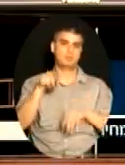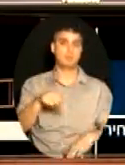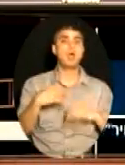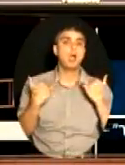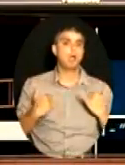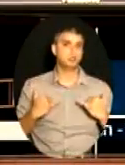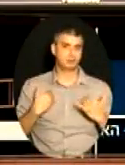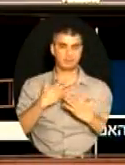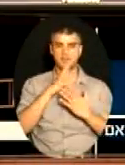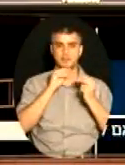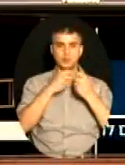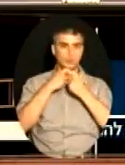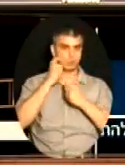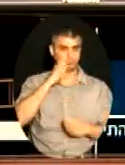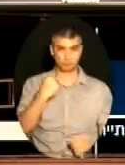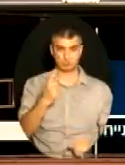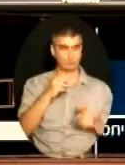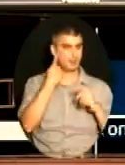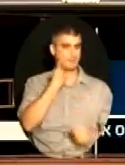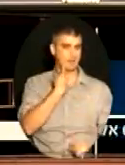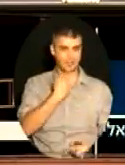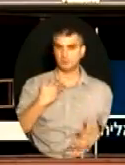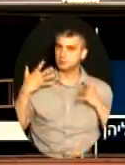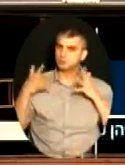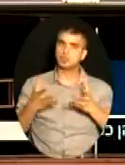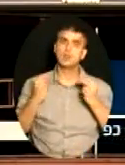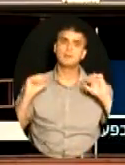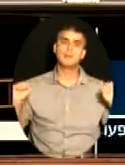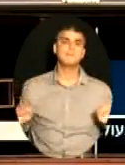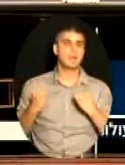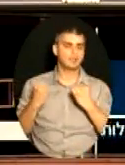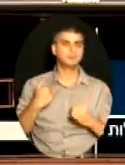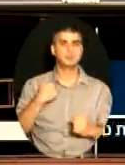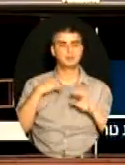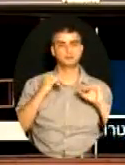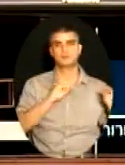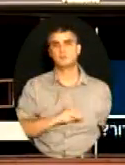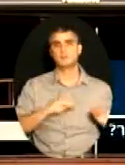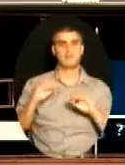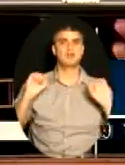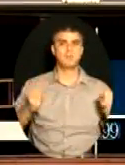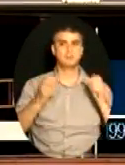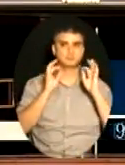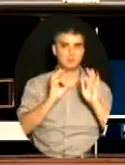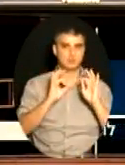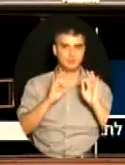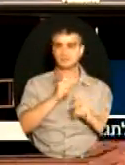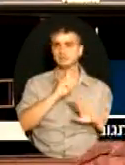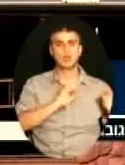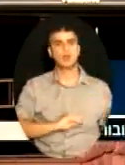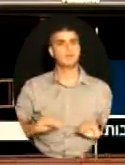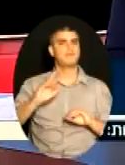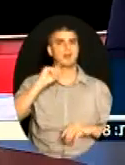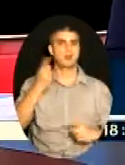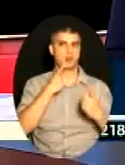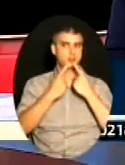כרגע דיברנו על ארגוני הפשיעה בתחום הפלילי, שהשקענו בזה מאמץ, אני מעביר את המאמץ עכשיו, ובאמת, וזה לא מעביר את זה בכלל